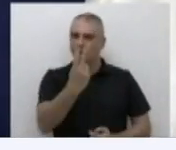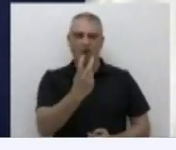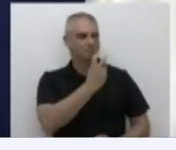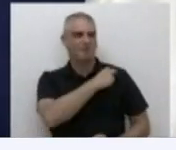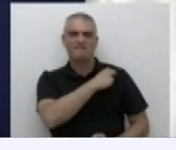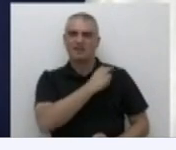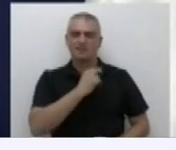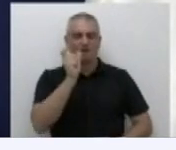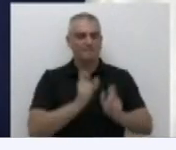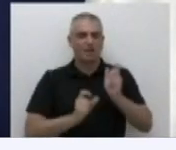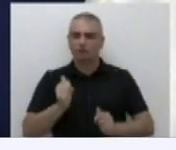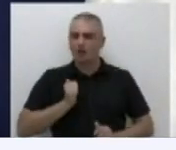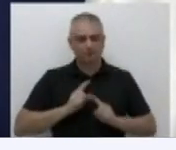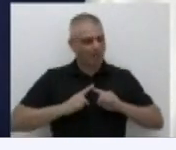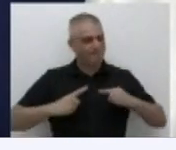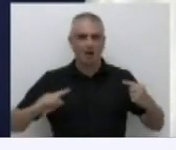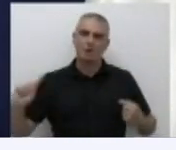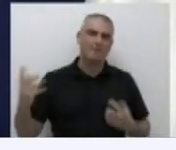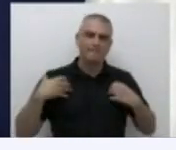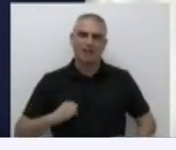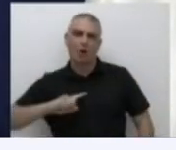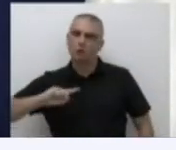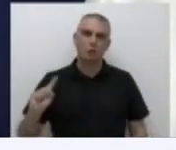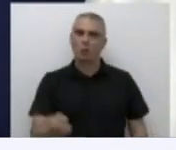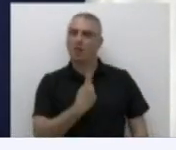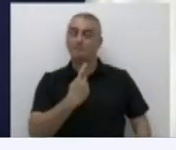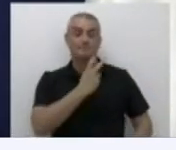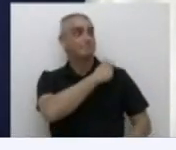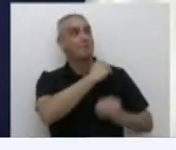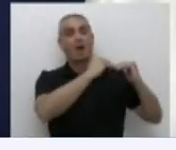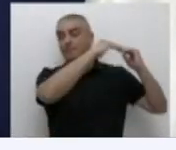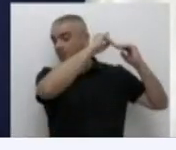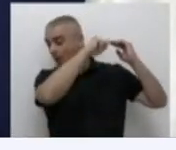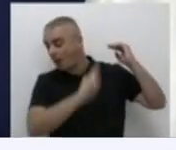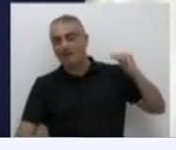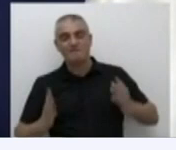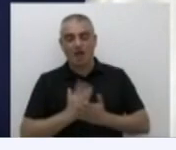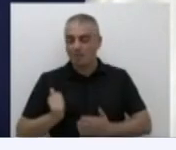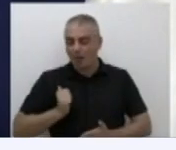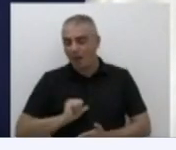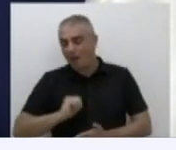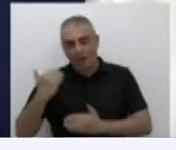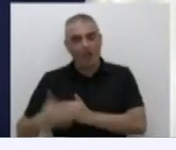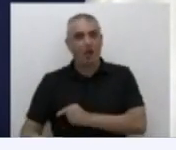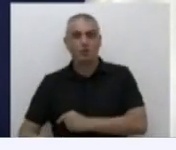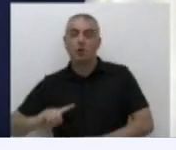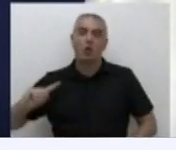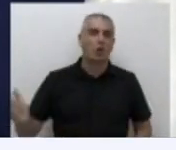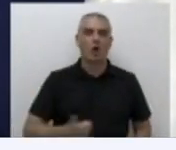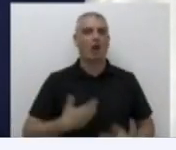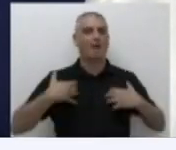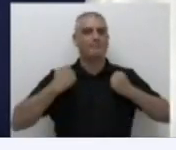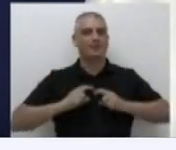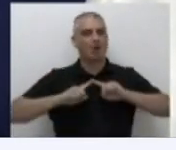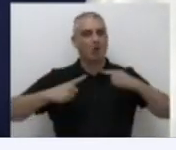لأنني أرى قادة الجيش والمنظومة الأمنية جميعهم من قائد الأركان وحتى المقاتل الأخير.